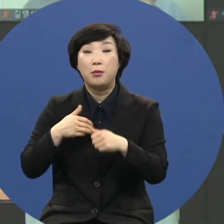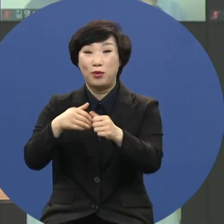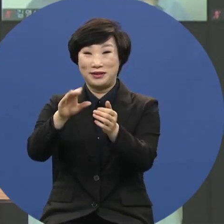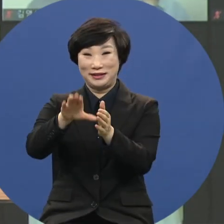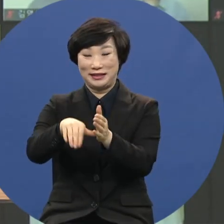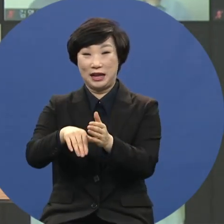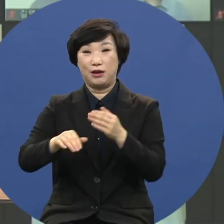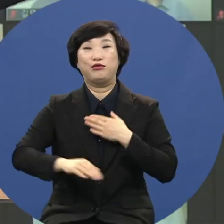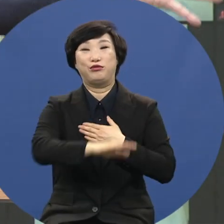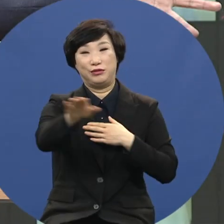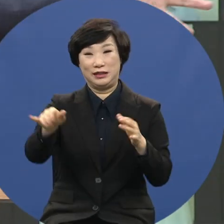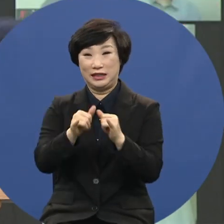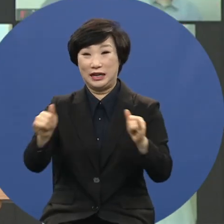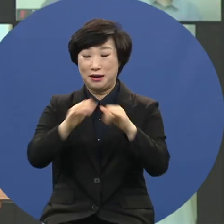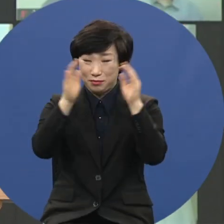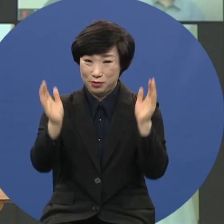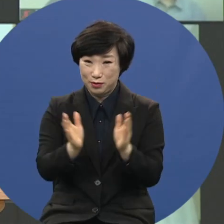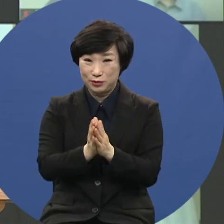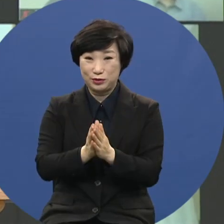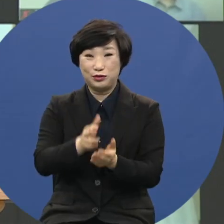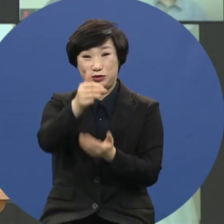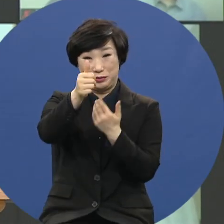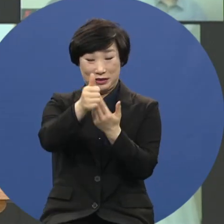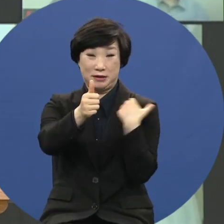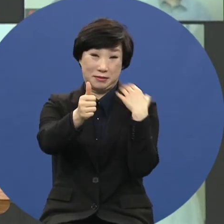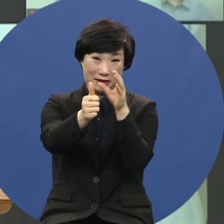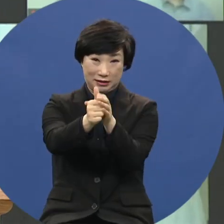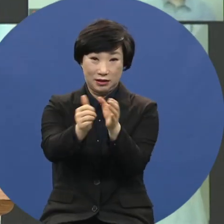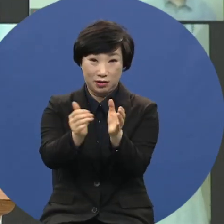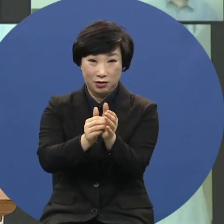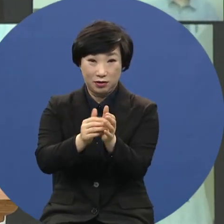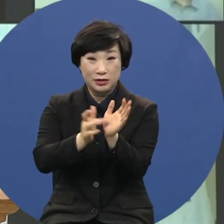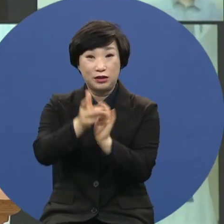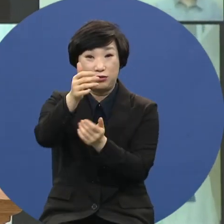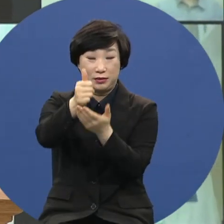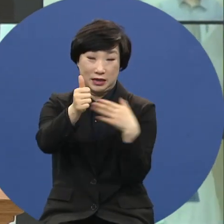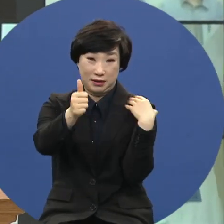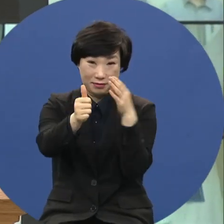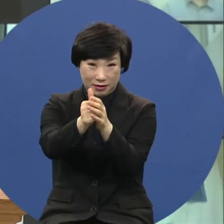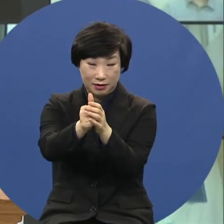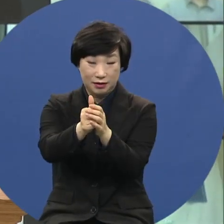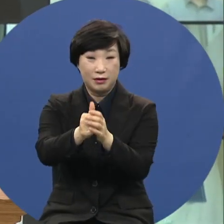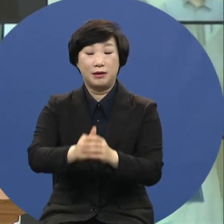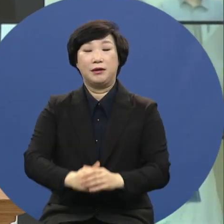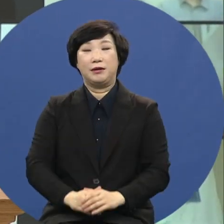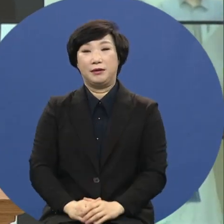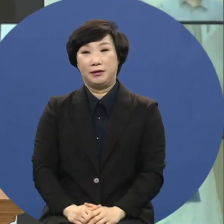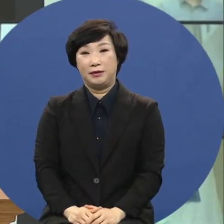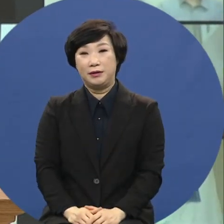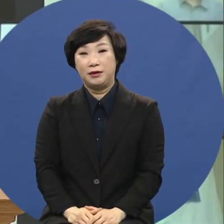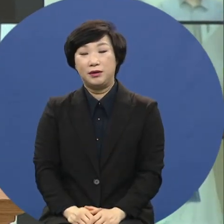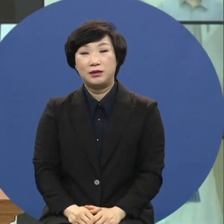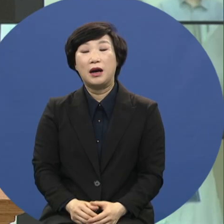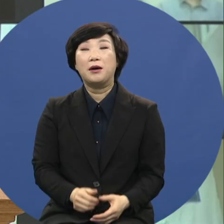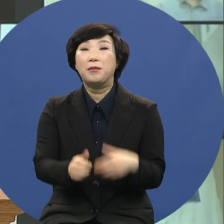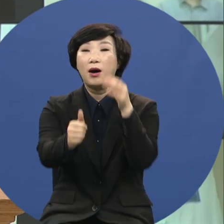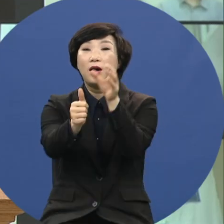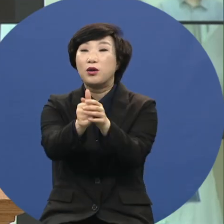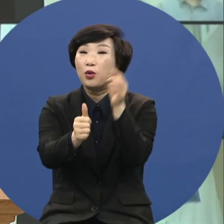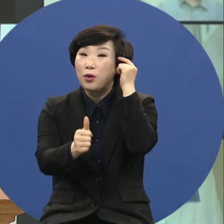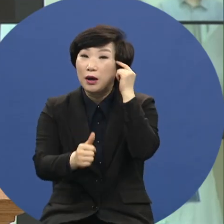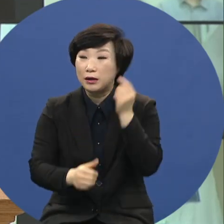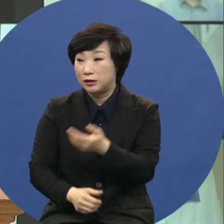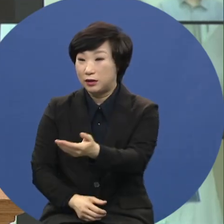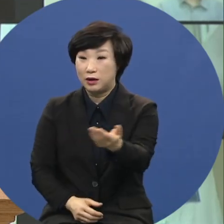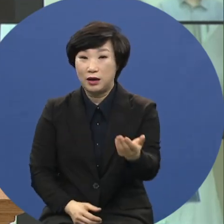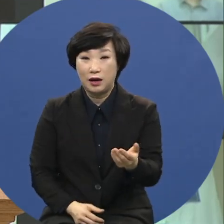때 우리를 다 주님께 예수님께 하나님이 주었다. 왜 주었냐? 무엇 때문에